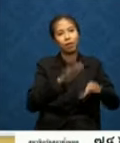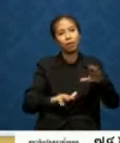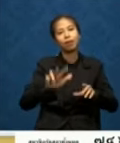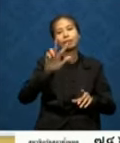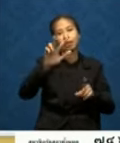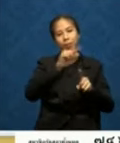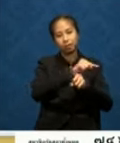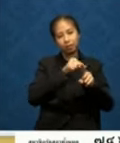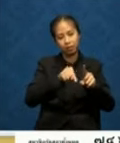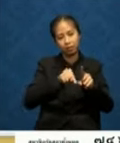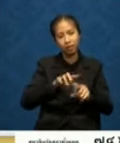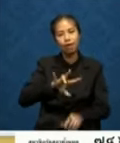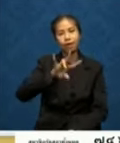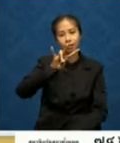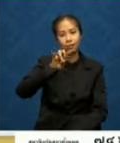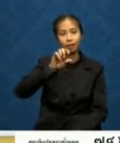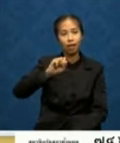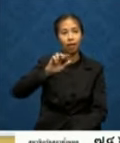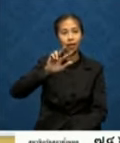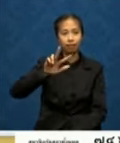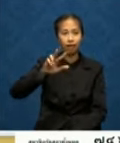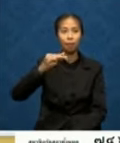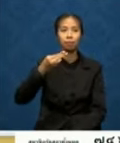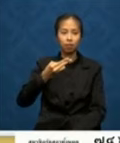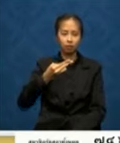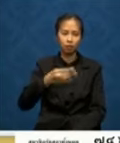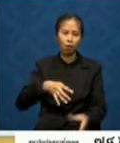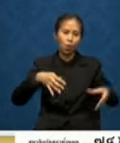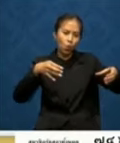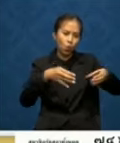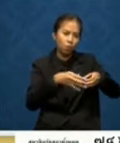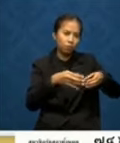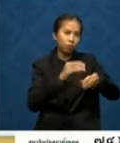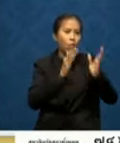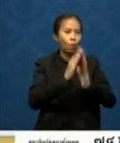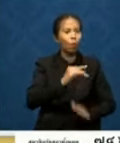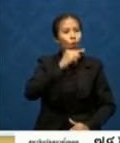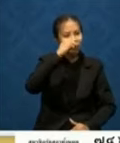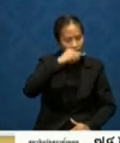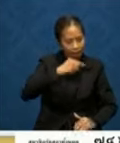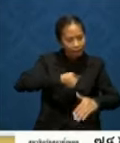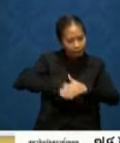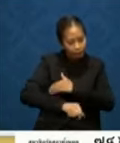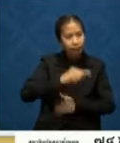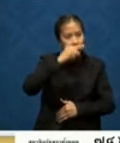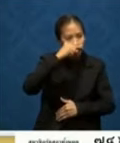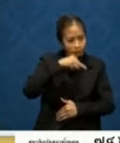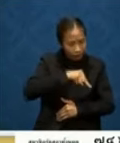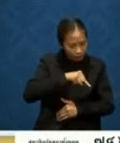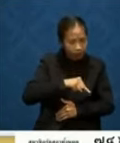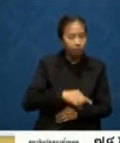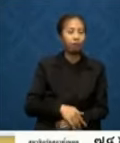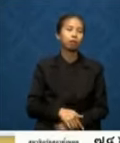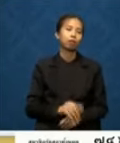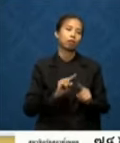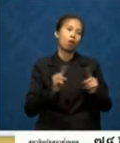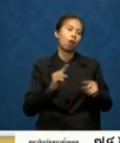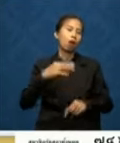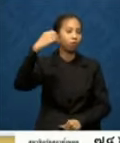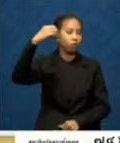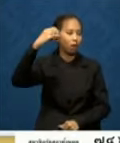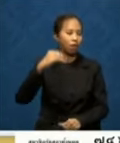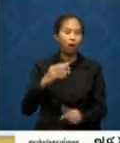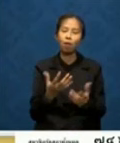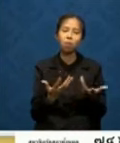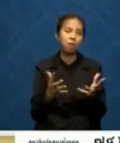ประมาณ 730,000 รายเขาเป็คนกุ่มนอยครัเป็นคนไทย เกิดในประเทศไยสัชาิไทยครั แต่ไม่มีไฟ